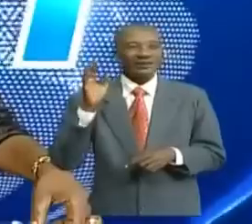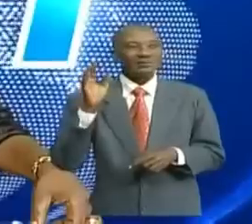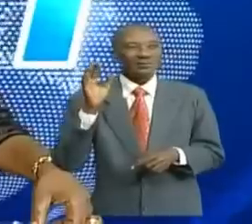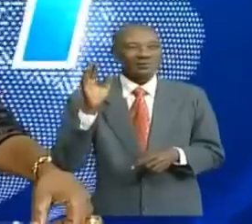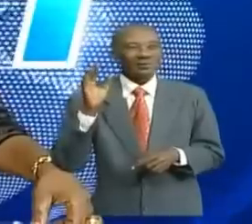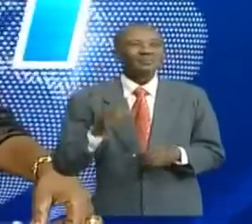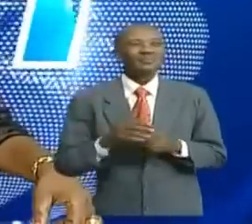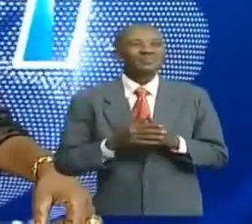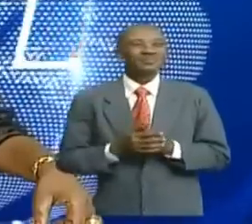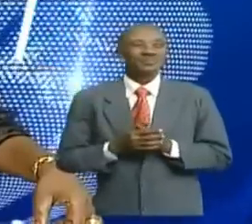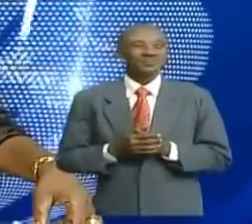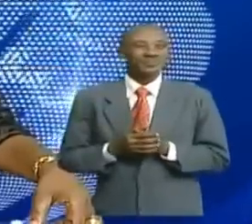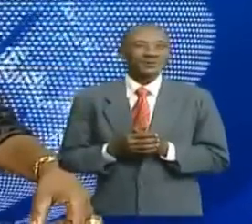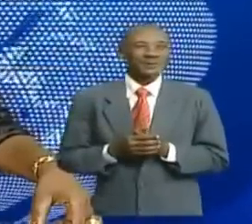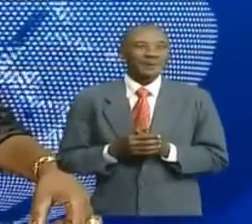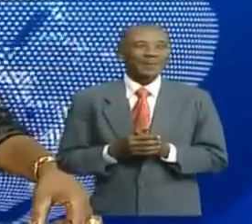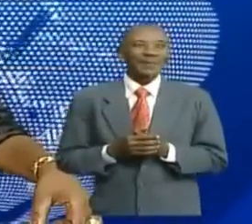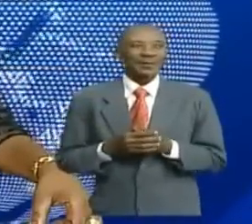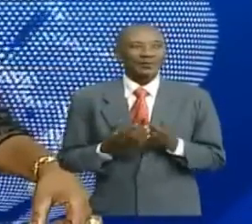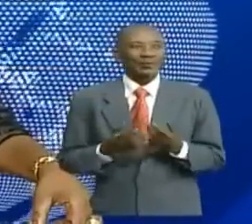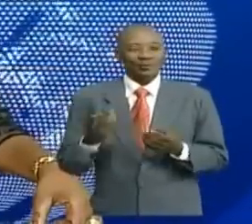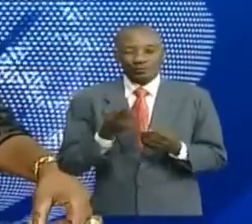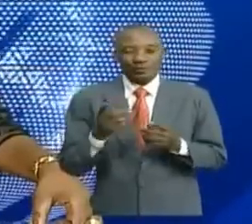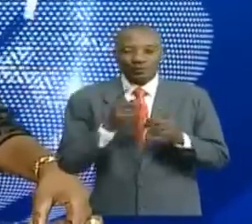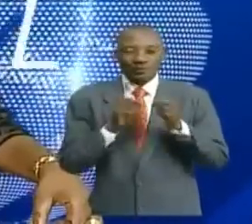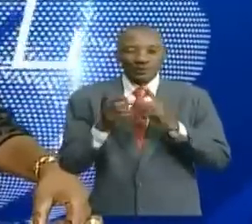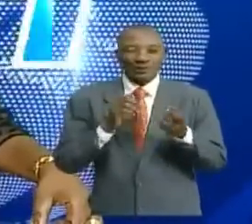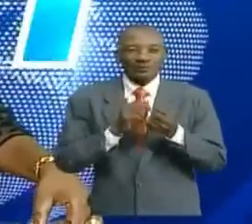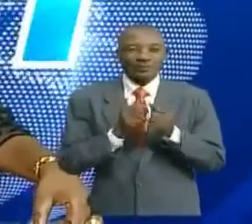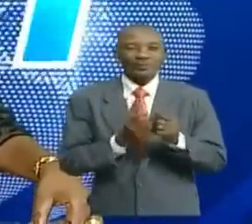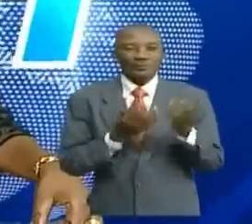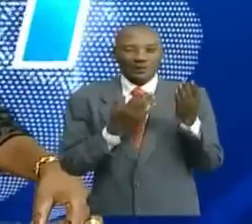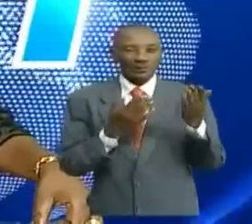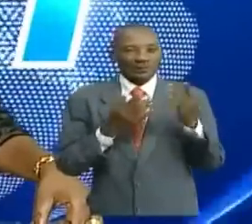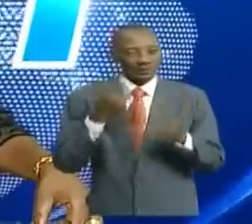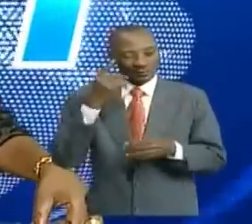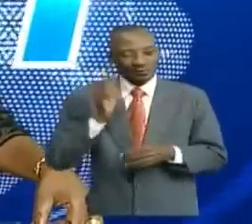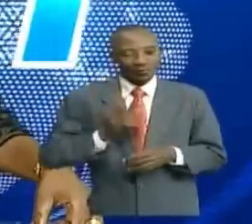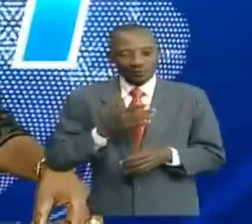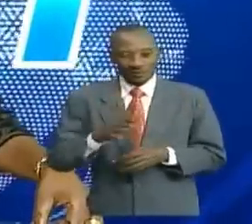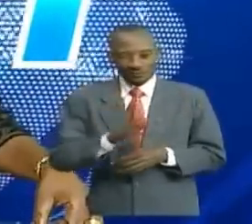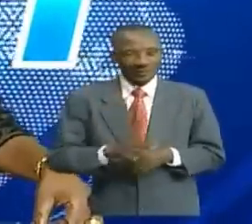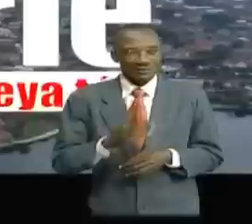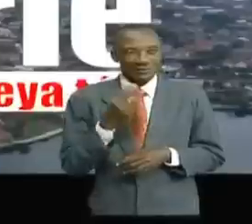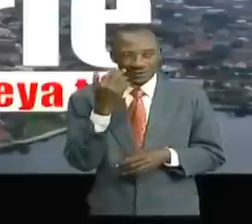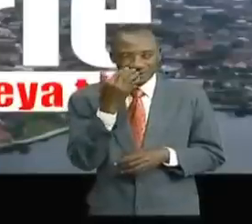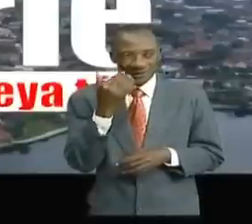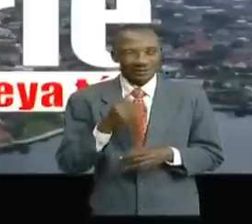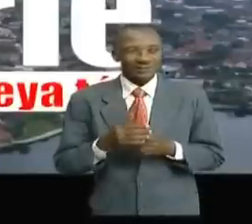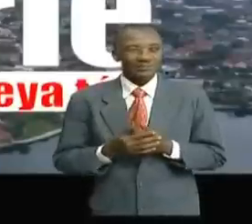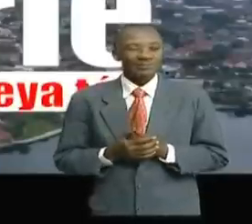sommet international sur le droit humain. Reportage Betty Yamani.